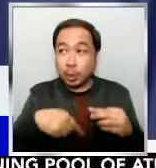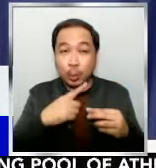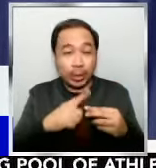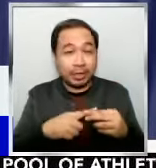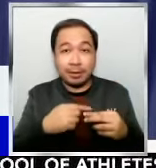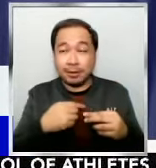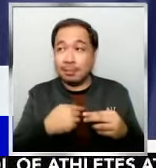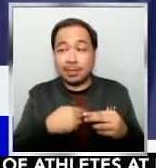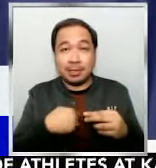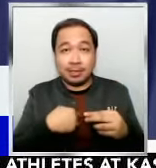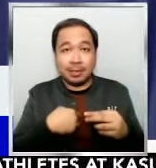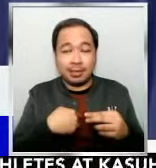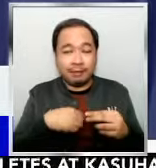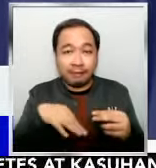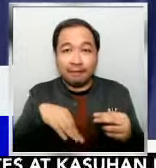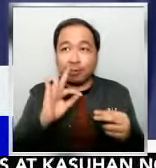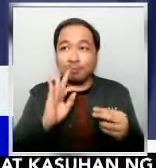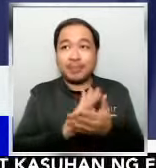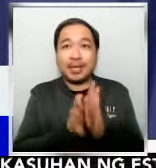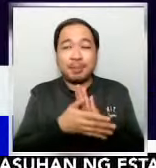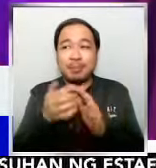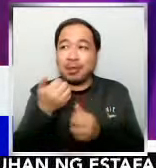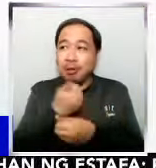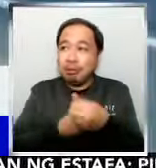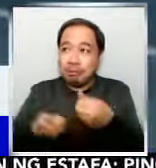ko kung paano maging boss sa salamin.